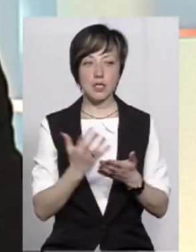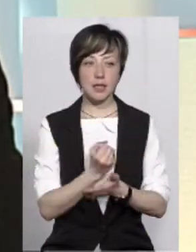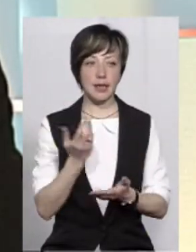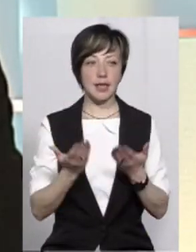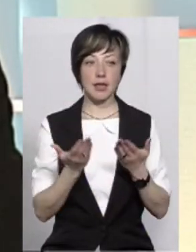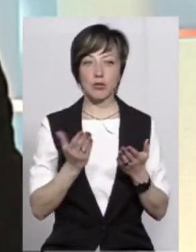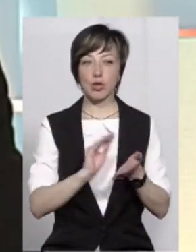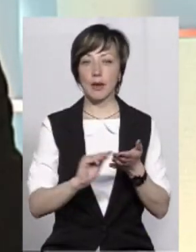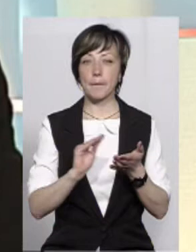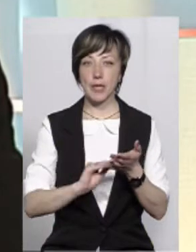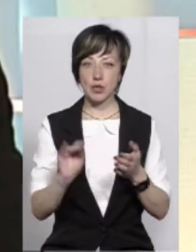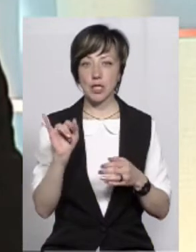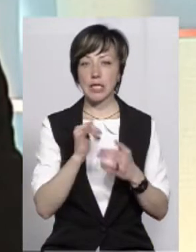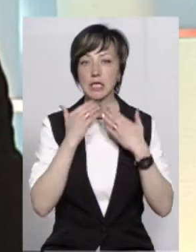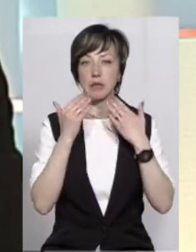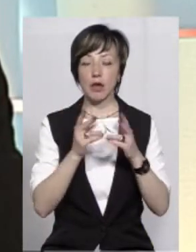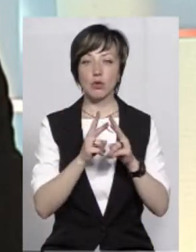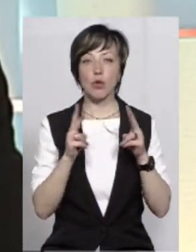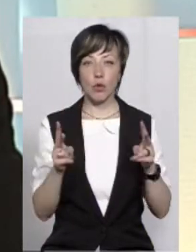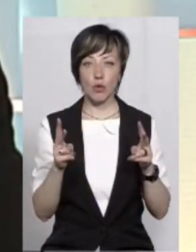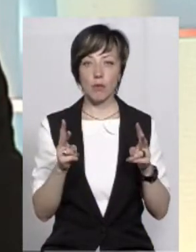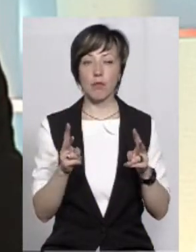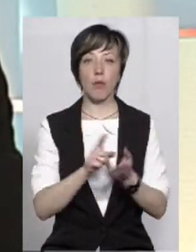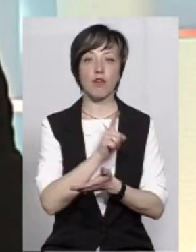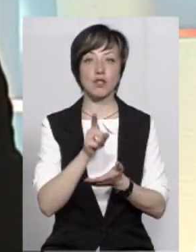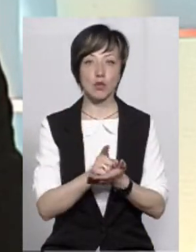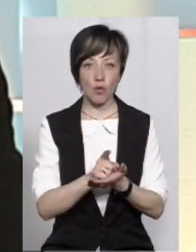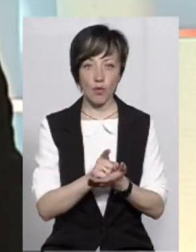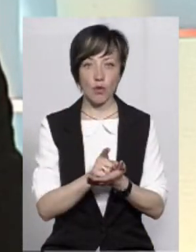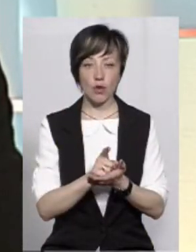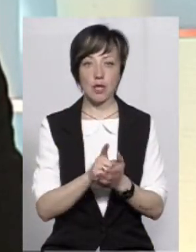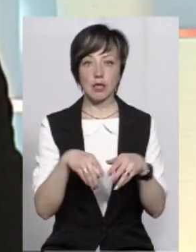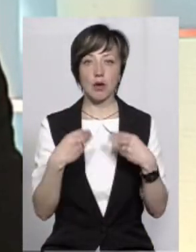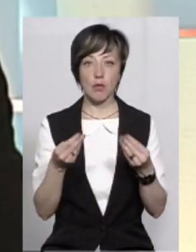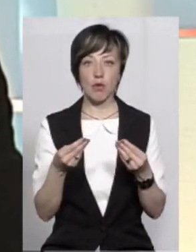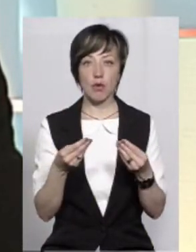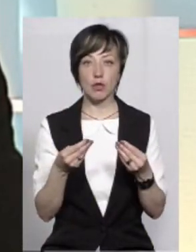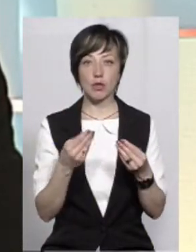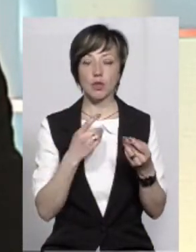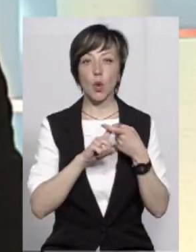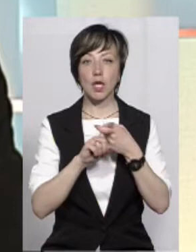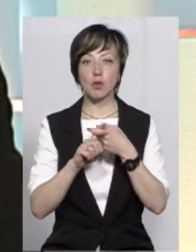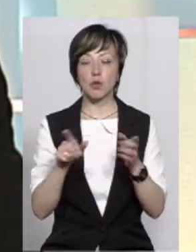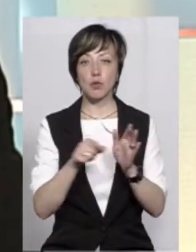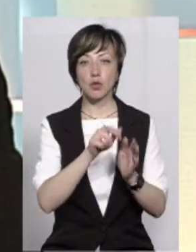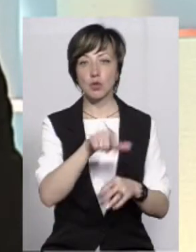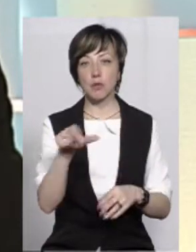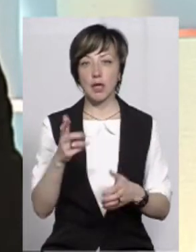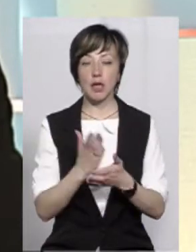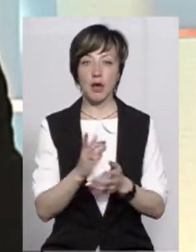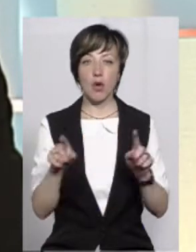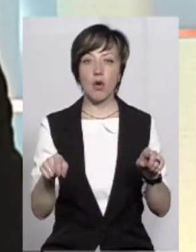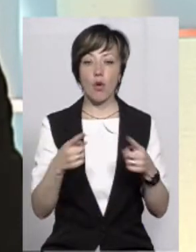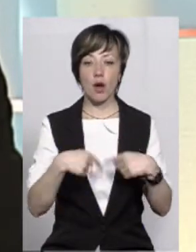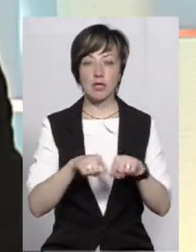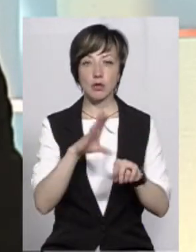знайти, якщо вони напишуть і запитають, до кого звернутися, ми обов'язково дамо, ну, сконтактуємо з людьми. Також є організація